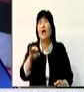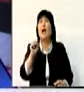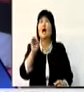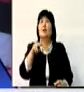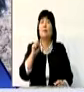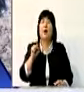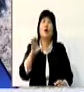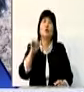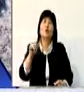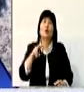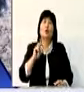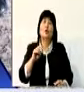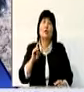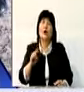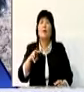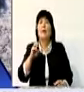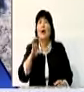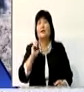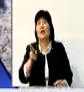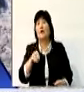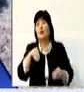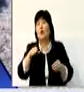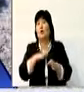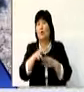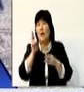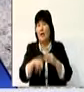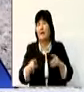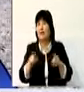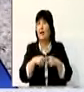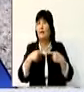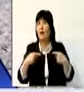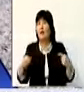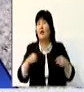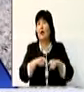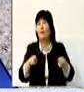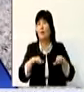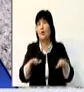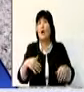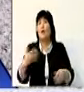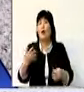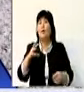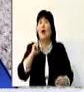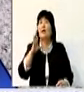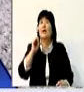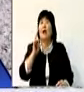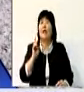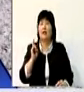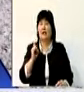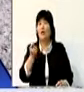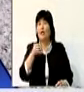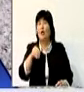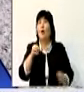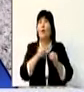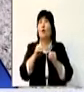сұлы, масақ дақылдарда негу толығымен аяқталды. Сол сияқты мына әртараптандыру уақытындағы мақсар дақылын егуде біз 10 мың